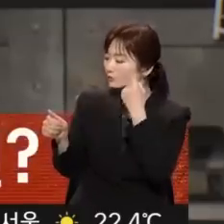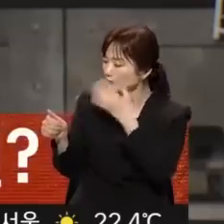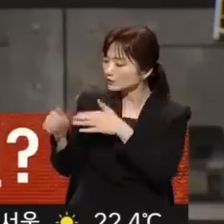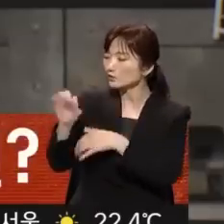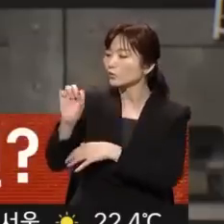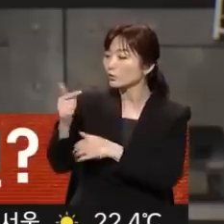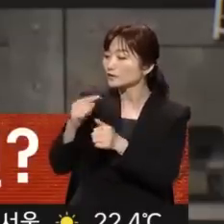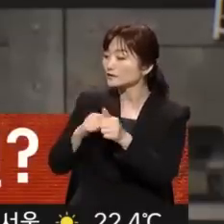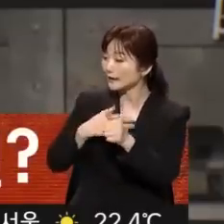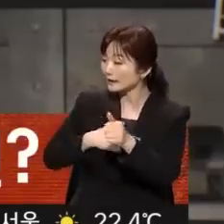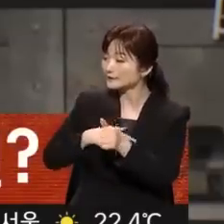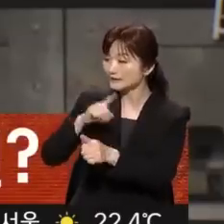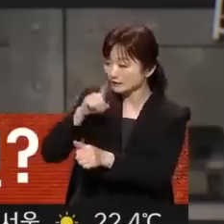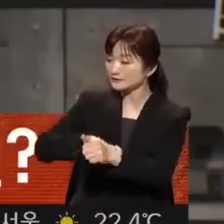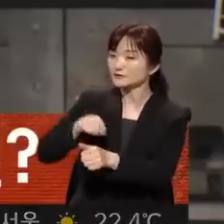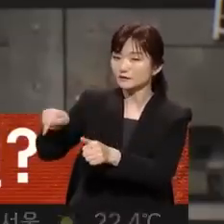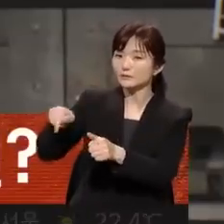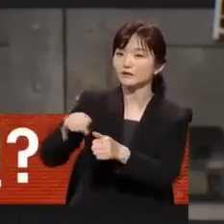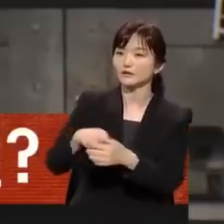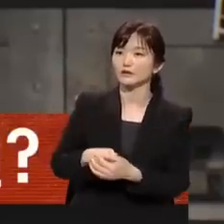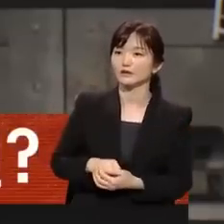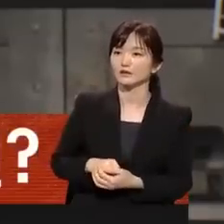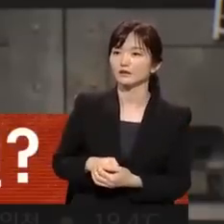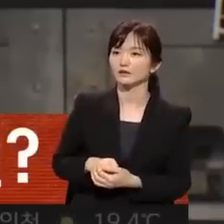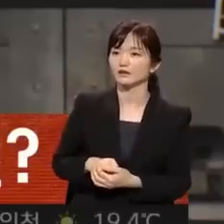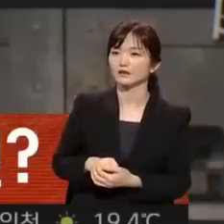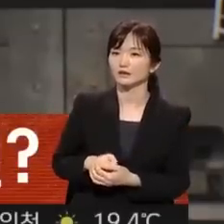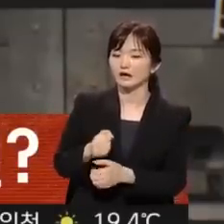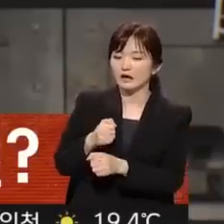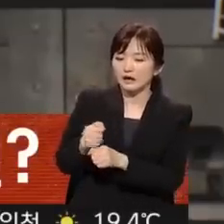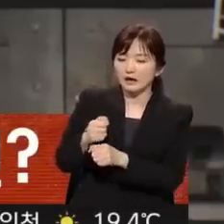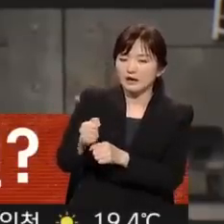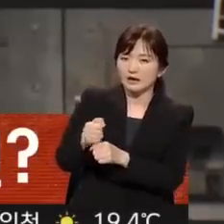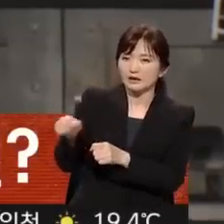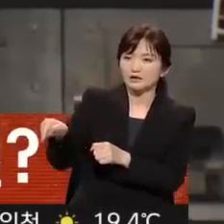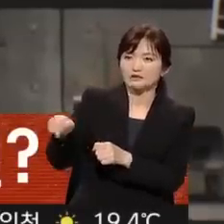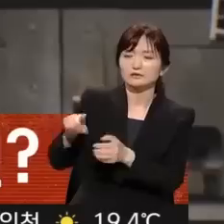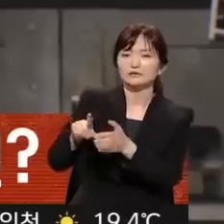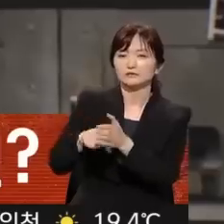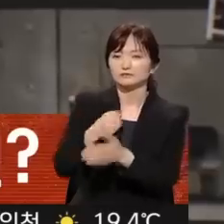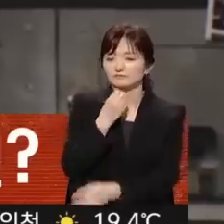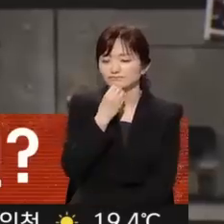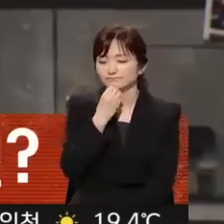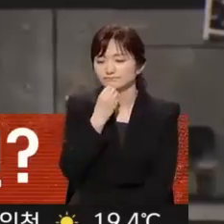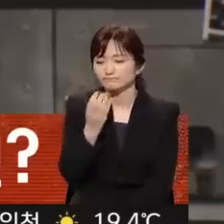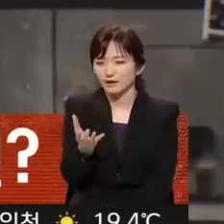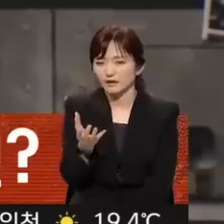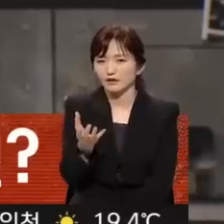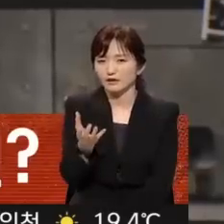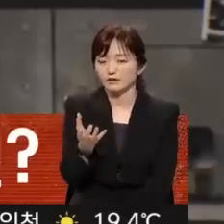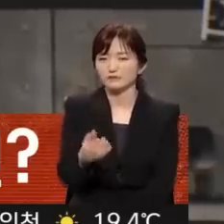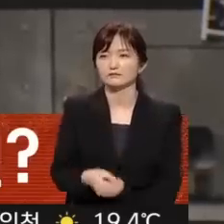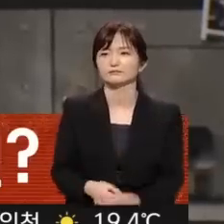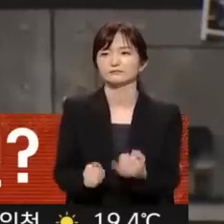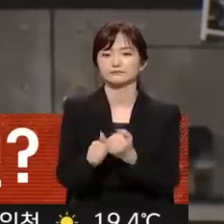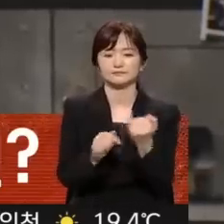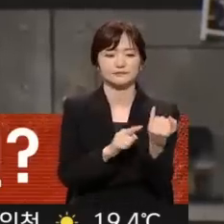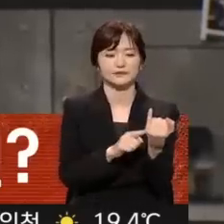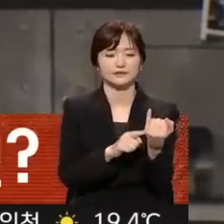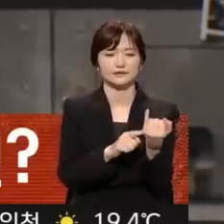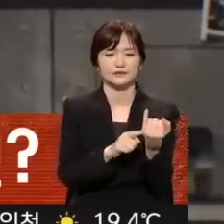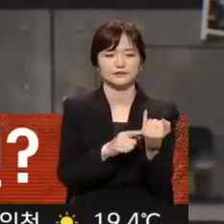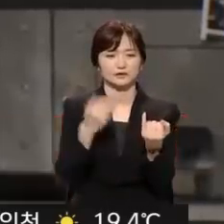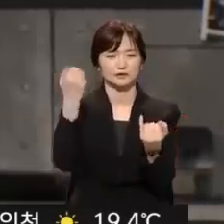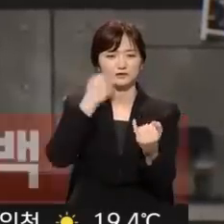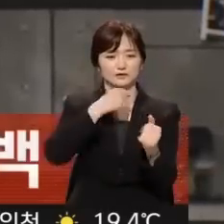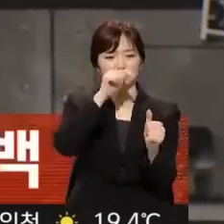씨 이 사람 체포했다라고 얘기하니까 남편이 상당히 당황을 했고 그때서야 남편이 아내를 청부살인하려고